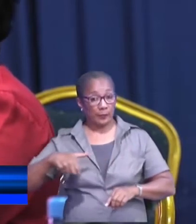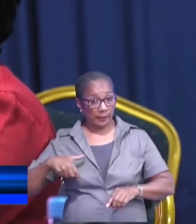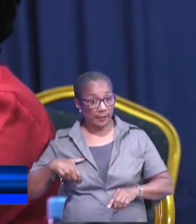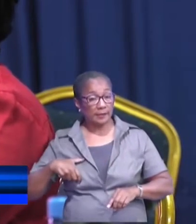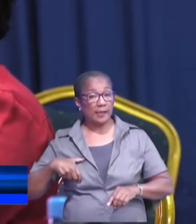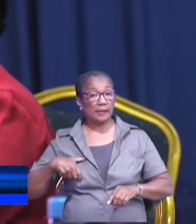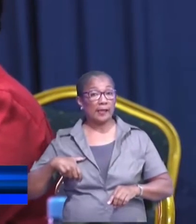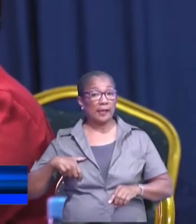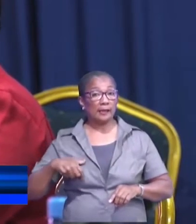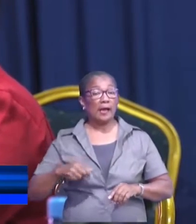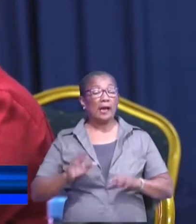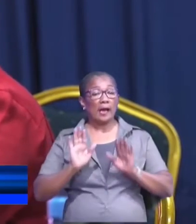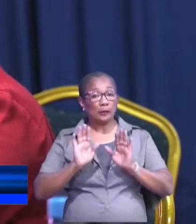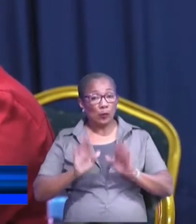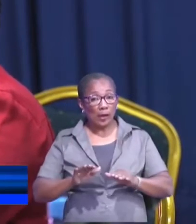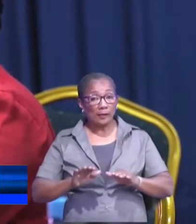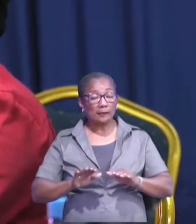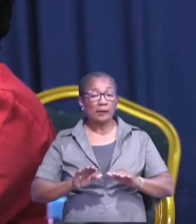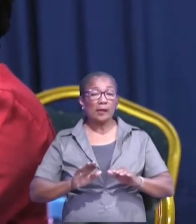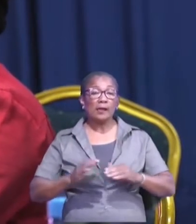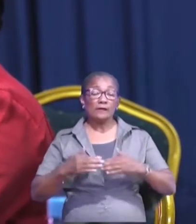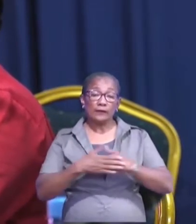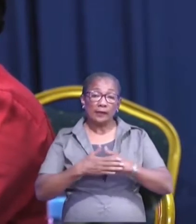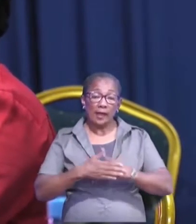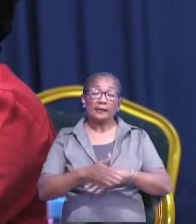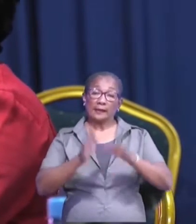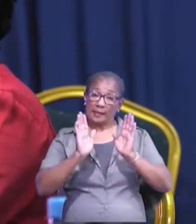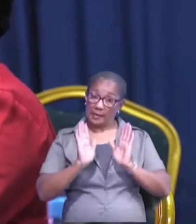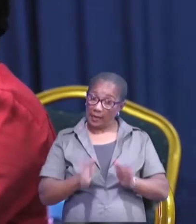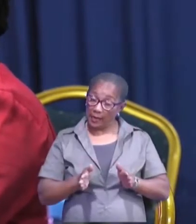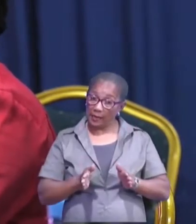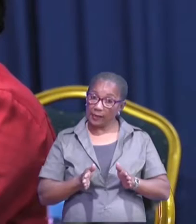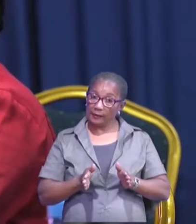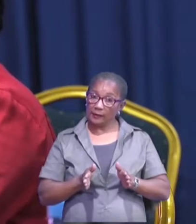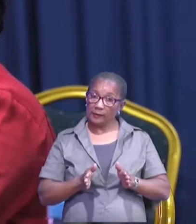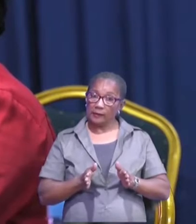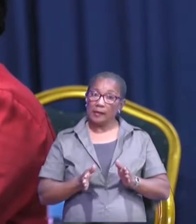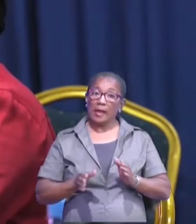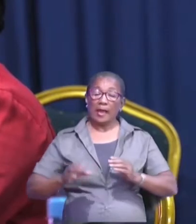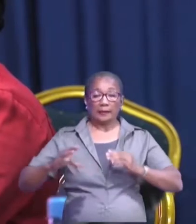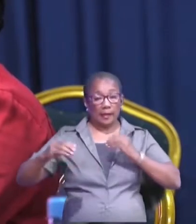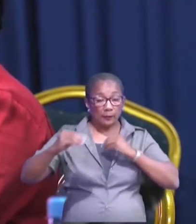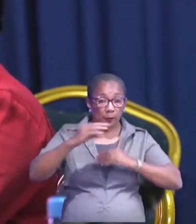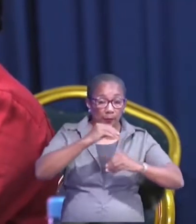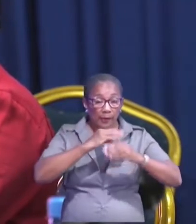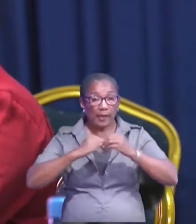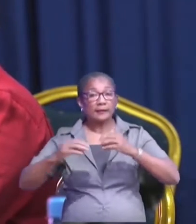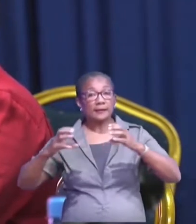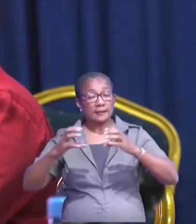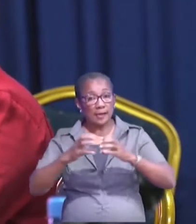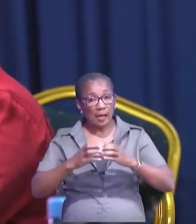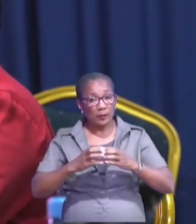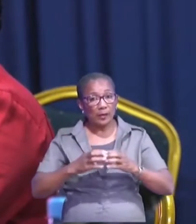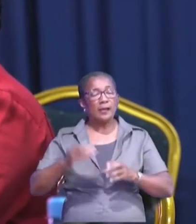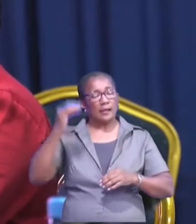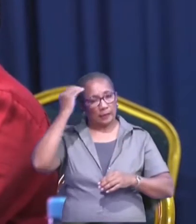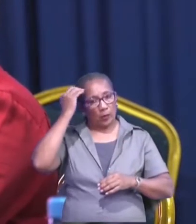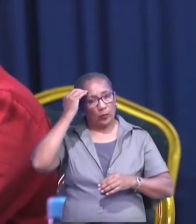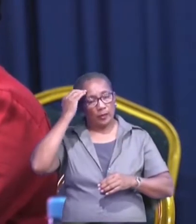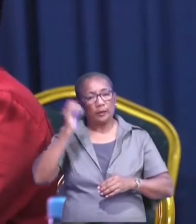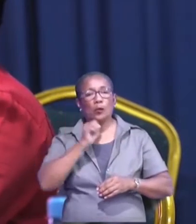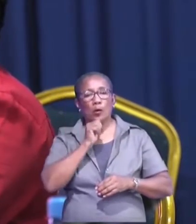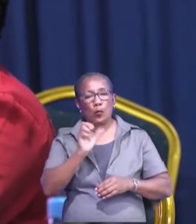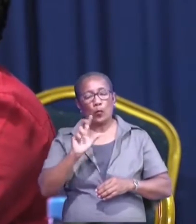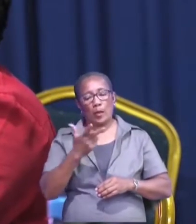unu te unkbananga alla den kruderi funu, da so, te untakanga eng makandra, da u abwang, wa volledig